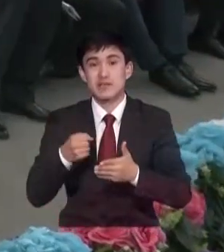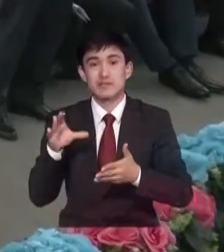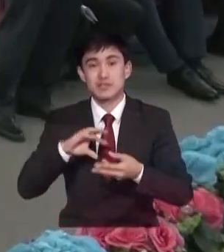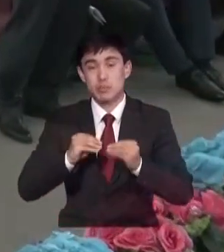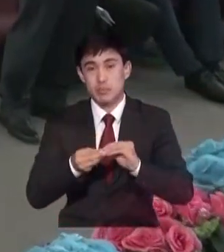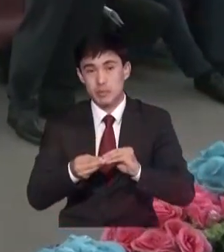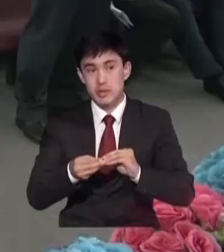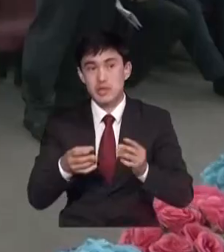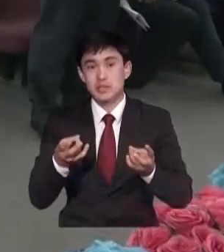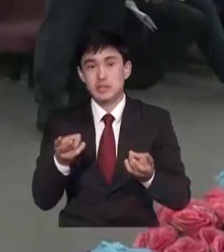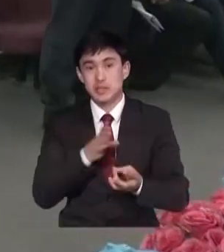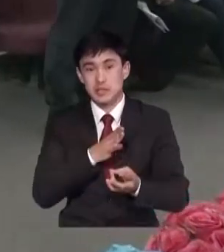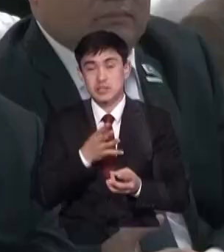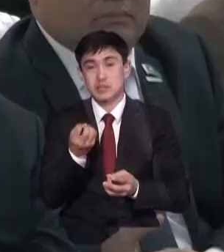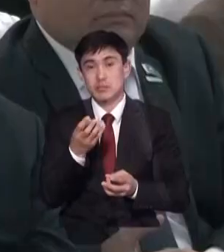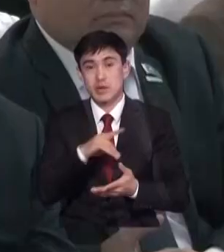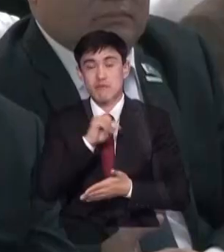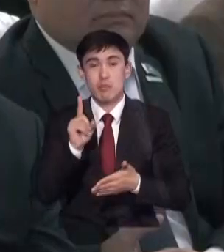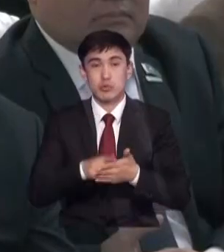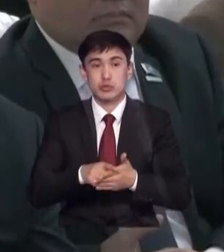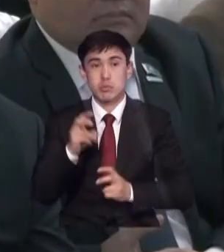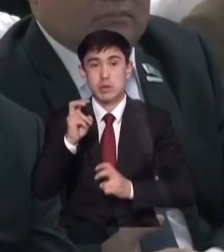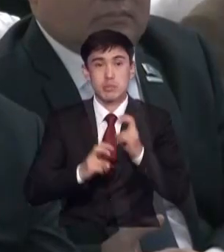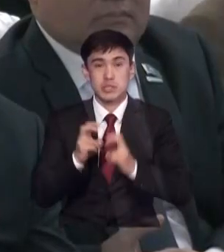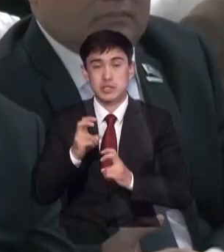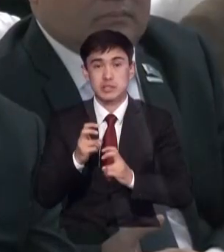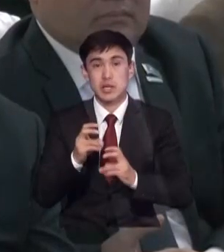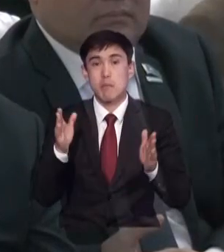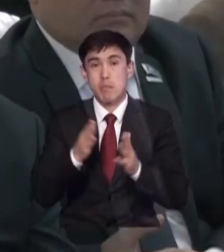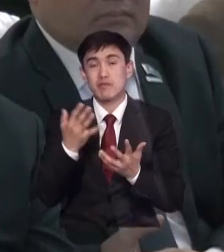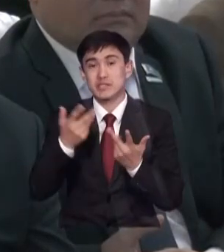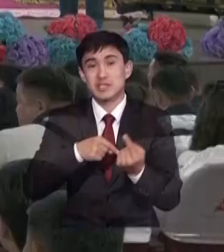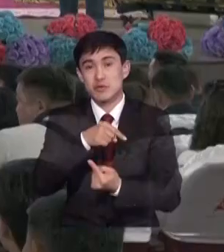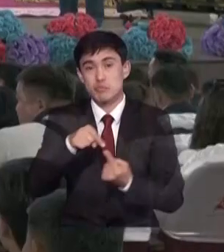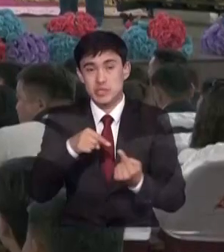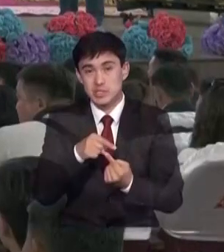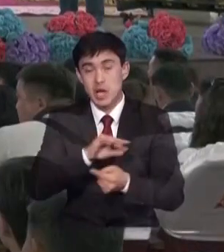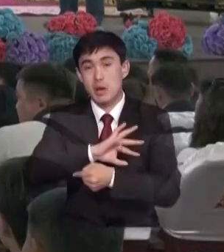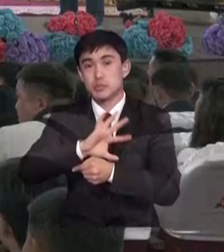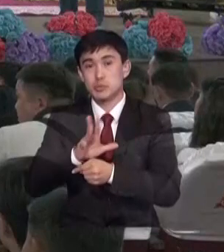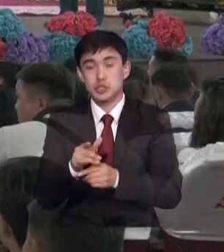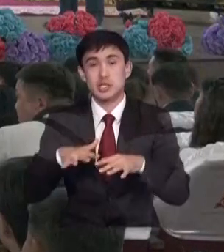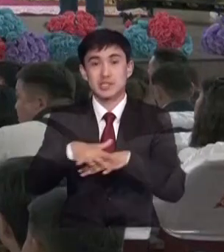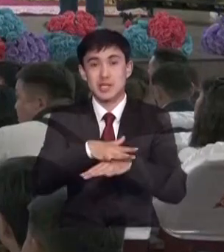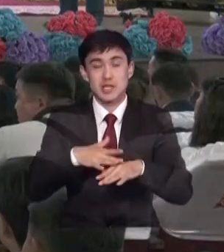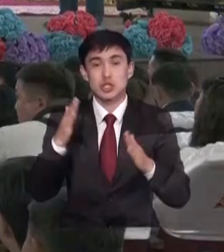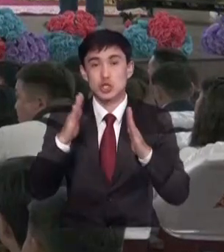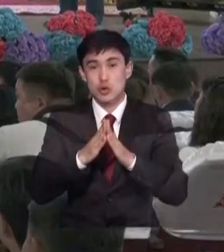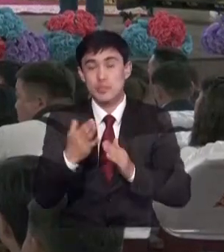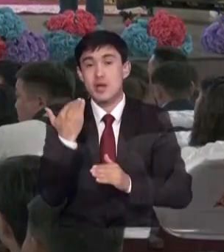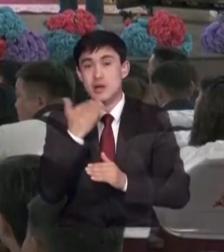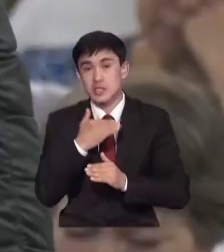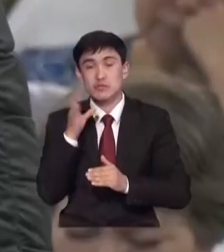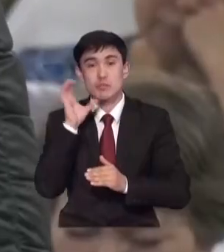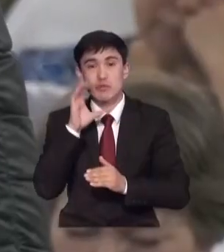недостатки. Также не остались без внимания вопросы промышленности, малого и среднего бизнеса, обеспечения населения жильем и